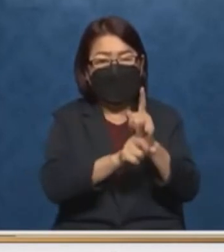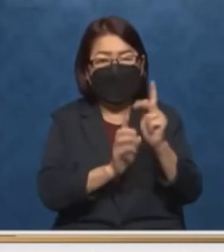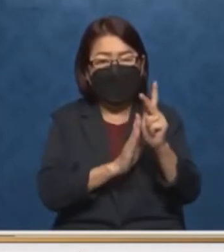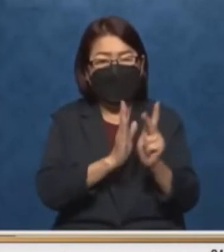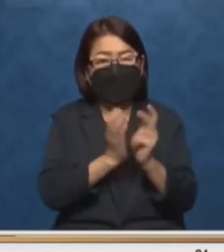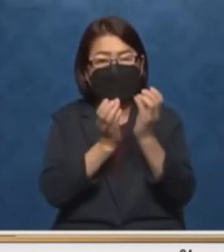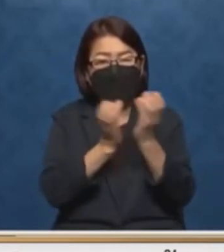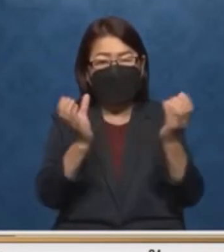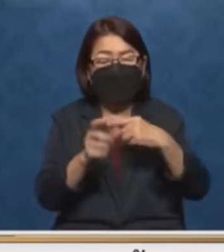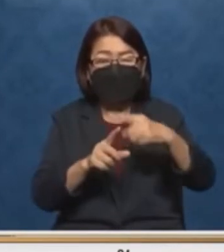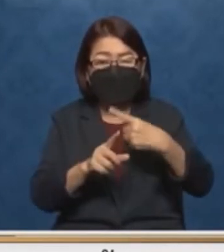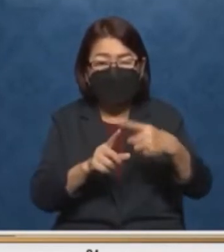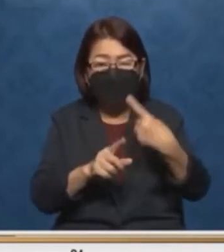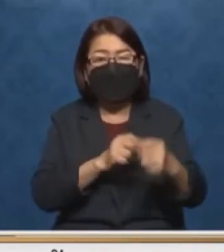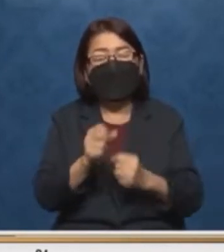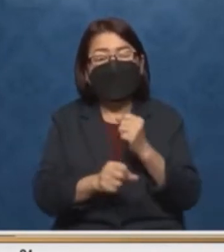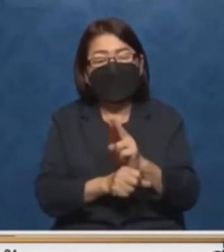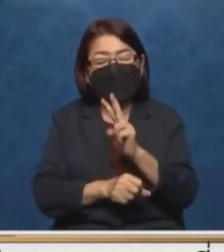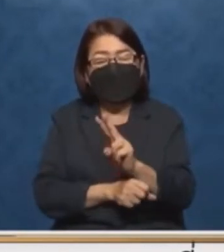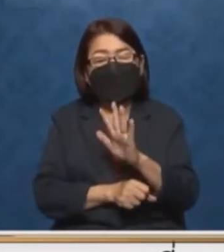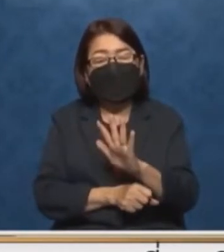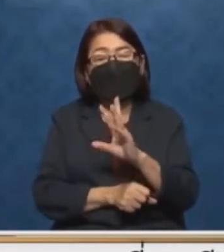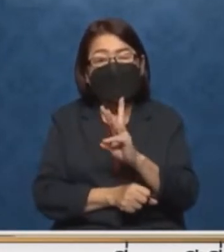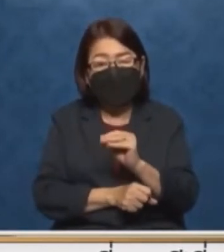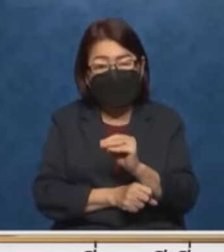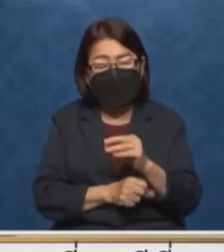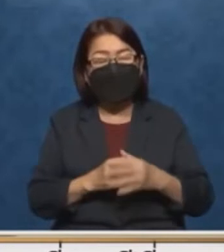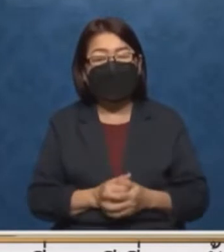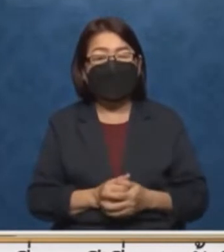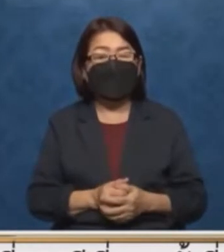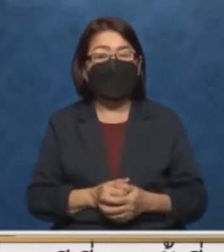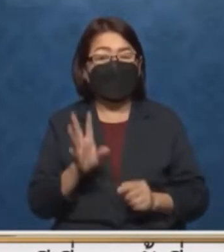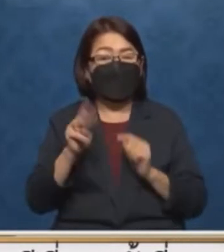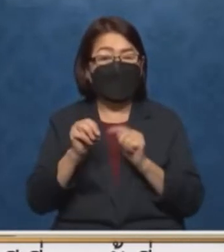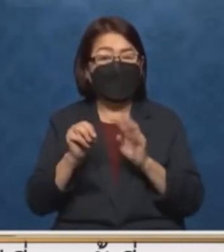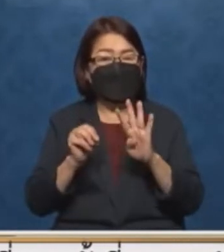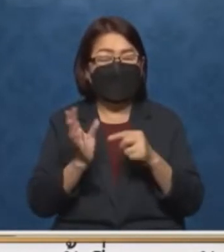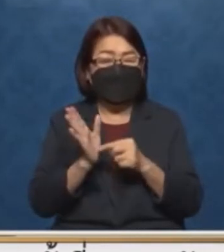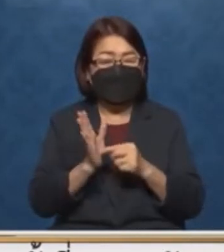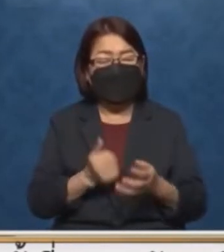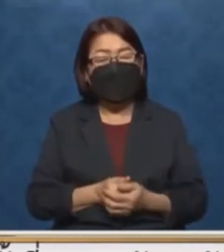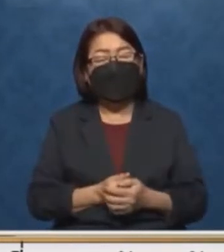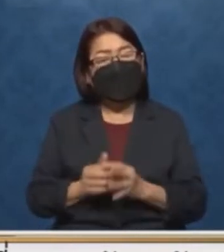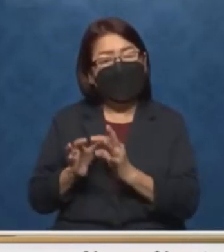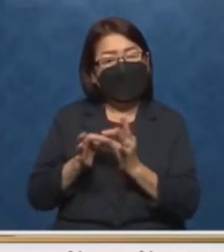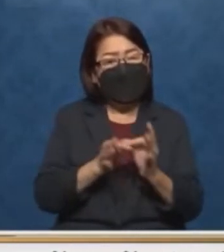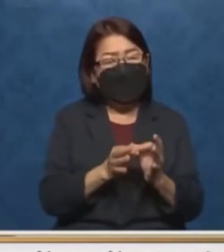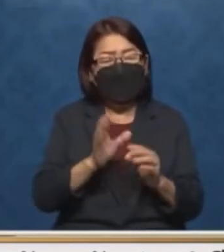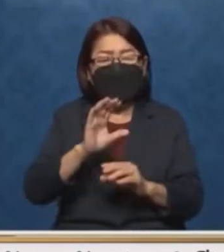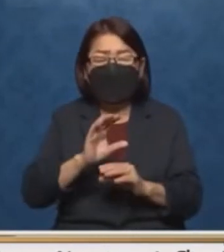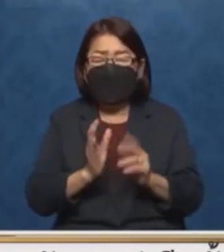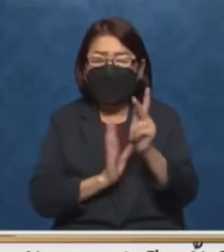คราวปี 2560ตรงนี้แหละครับที่เป็นการออกกฎหมายซึ่งสะท้อนถึง